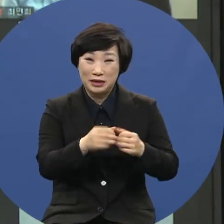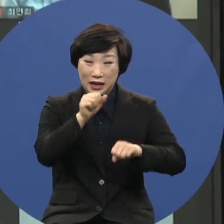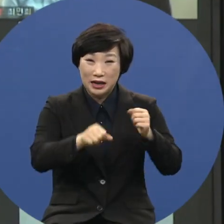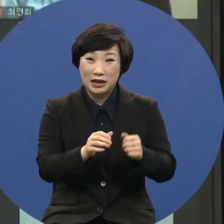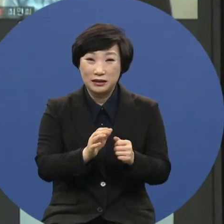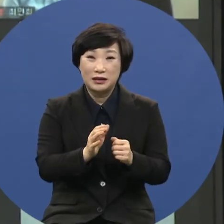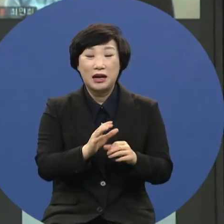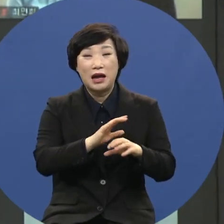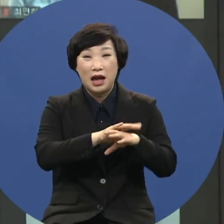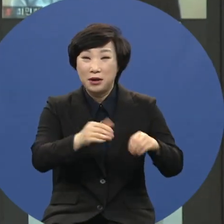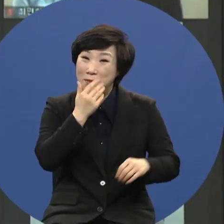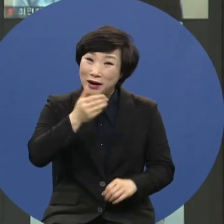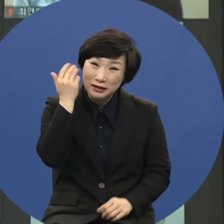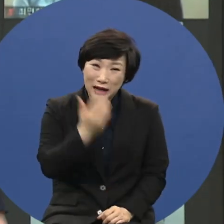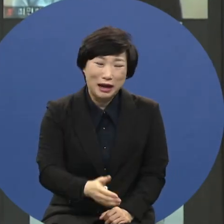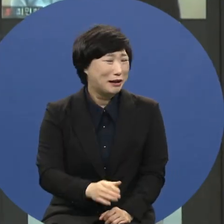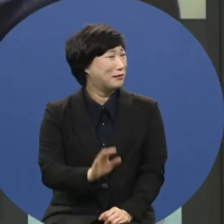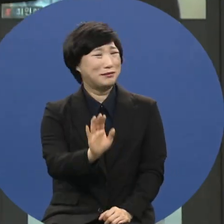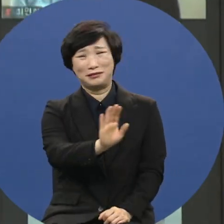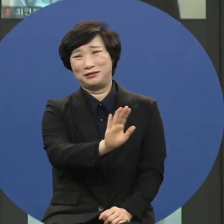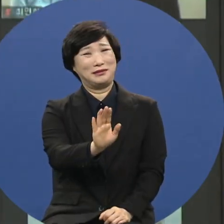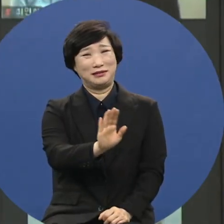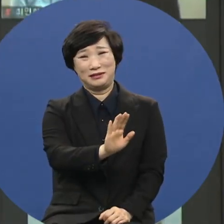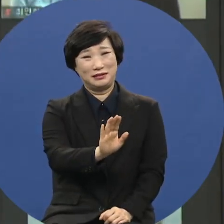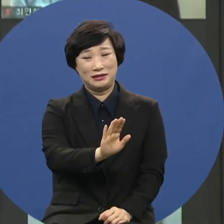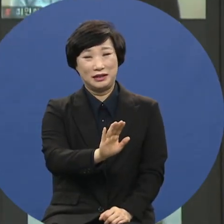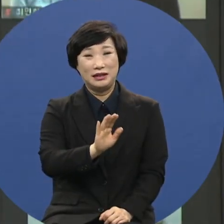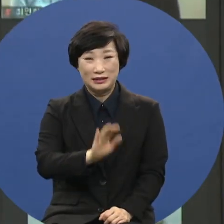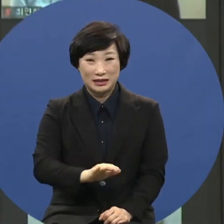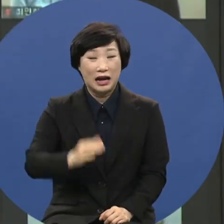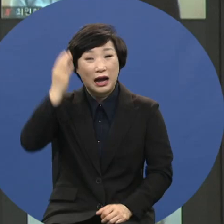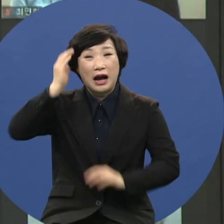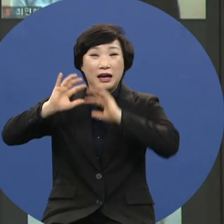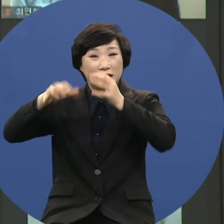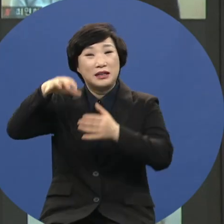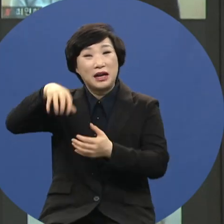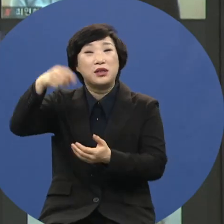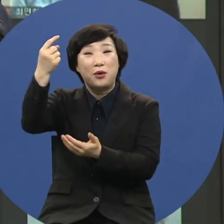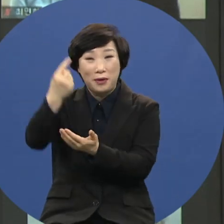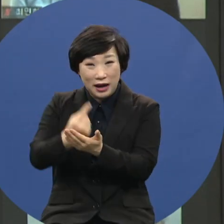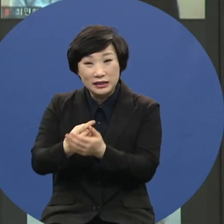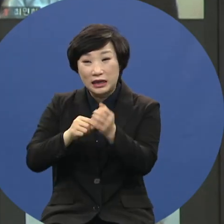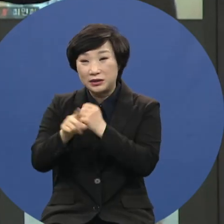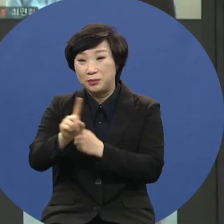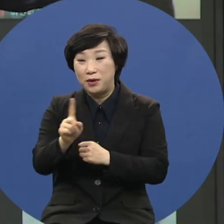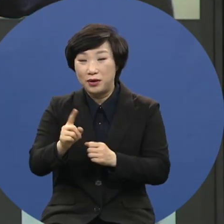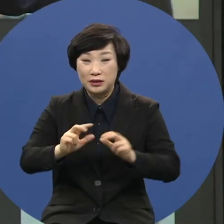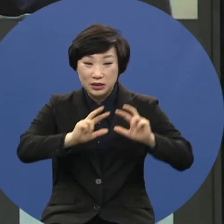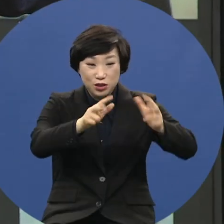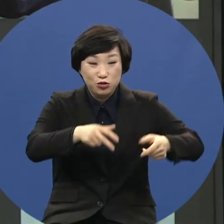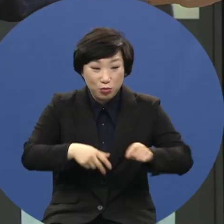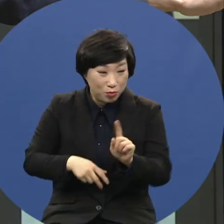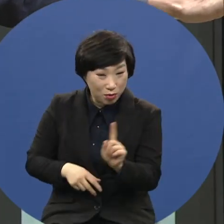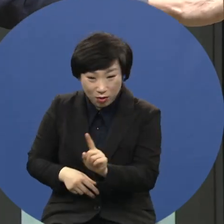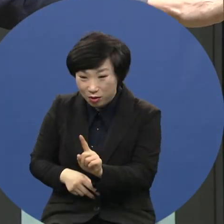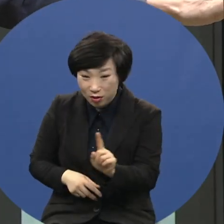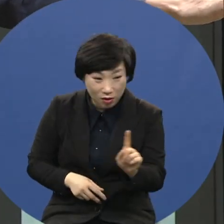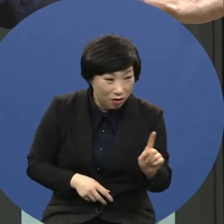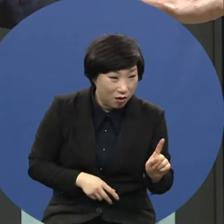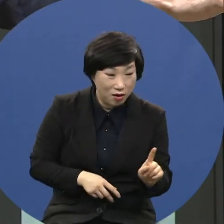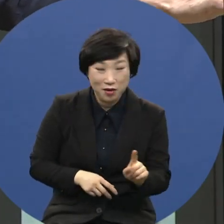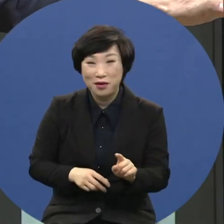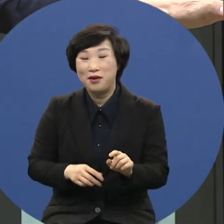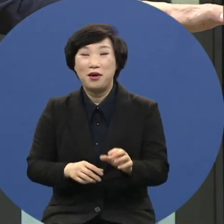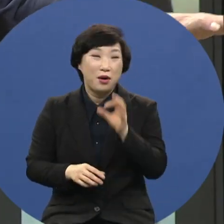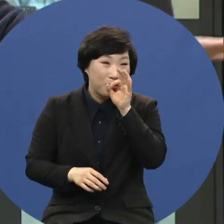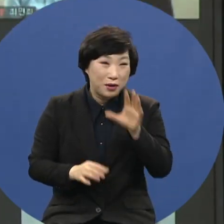해결됩니까? 해결될 수 없는. 그래서 하늘에서 내려왔다는 것은 지구상에서 어느 것으로도